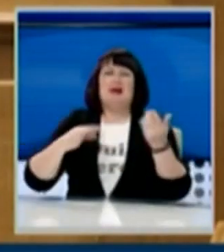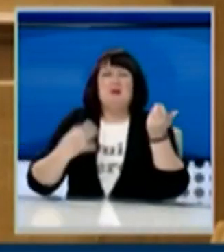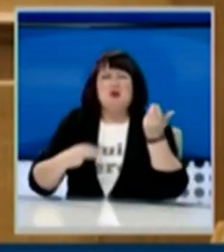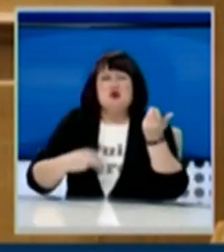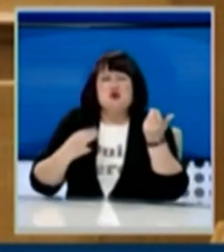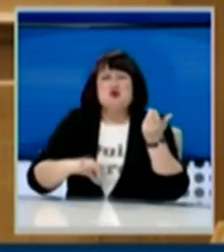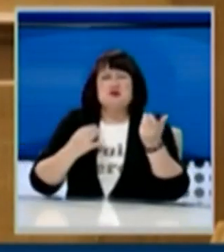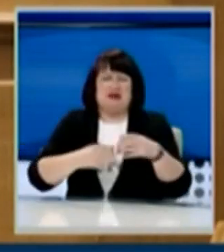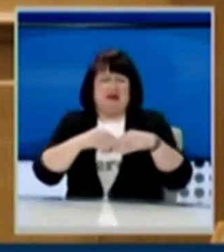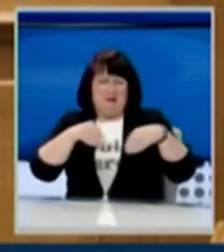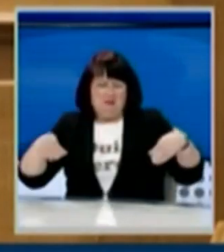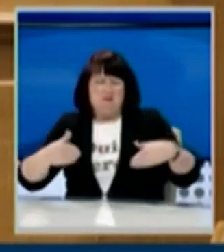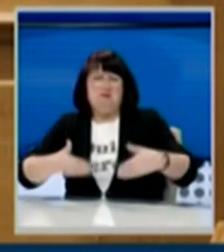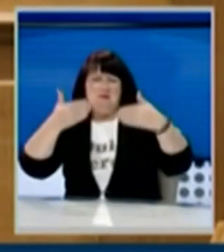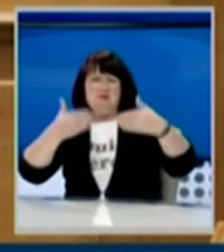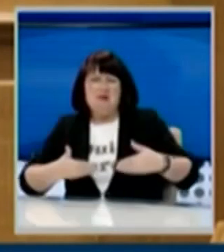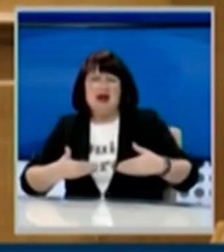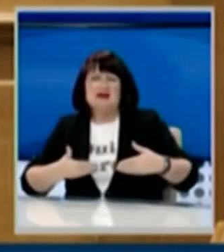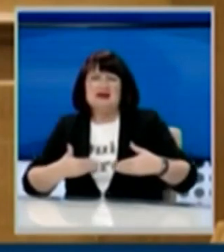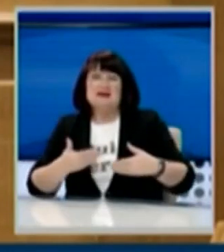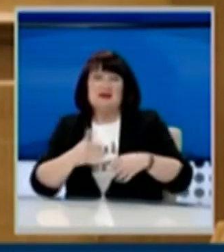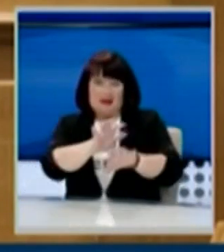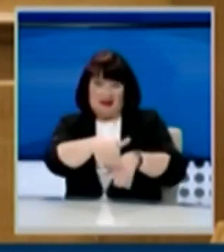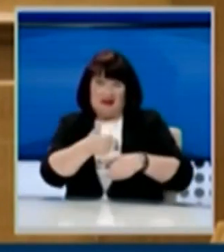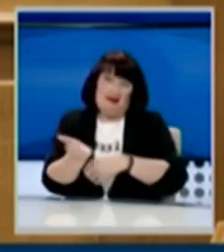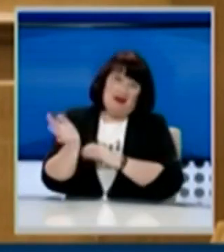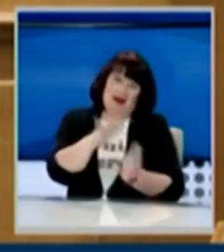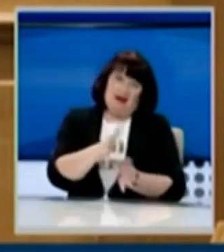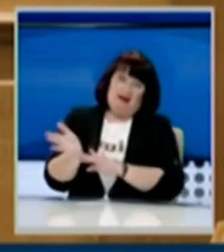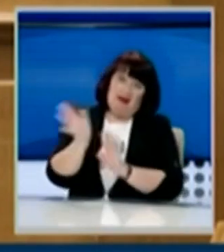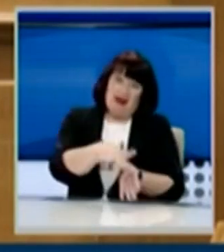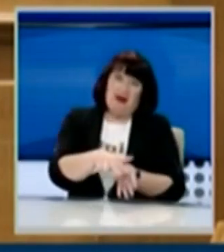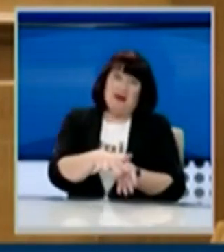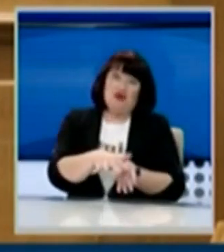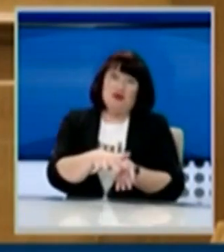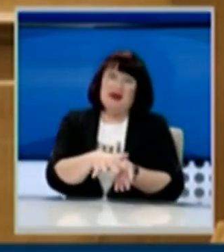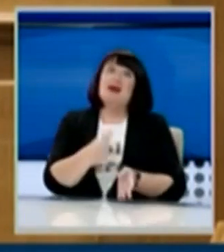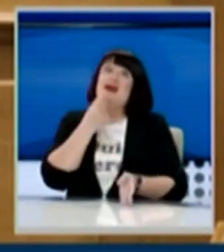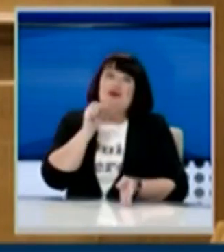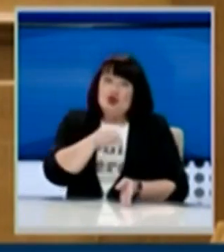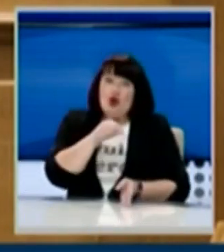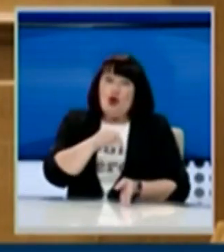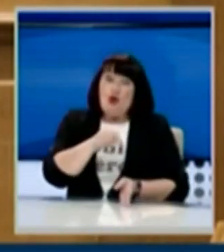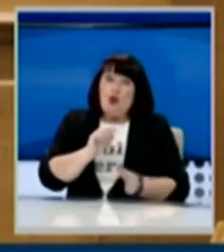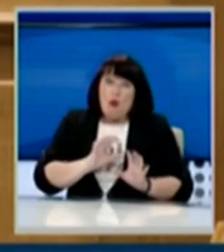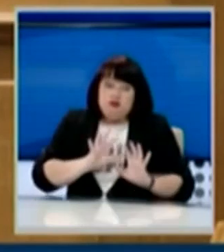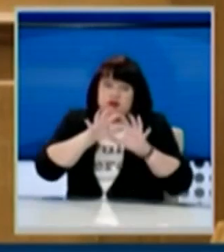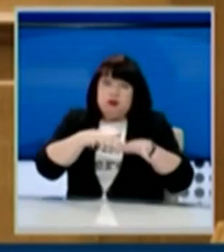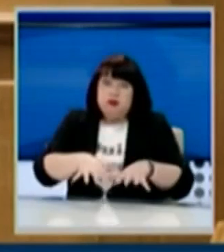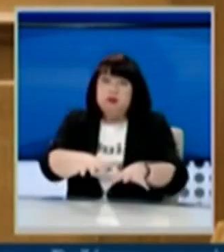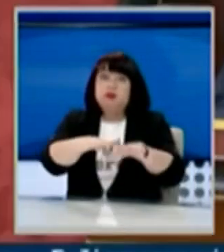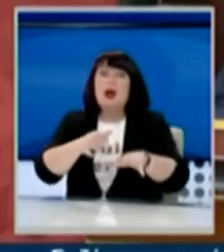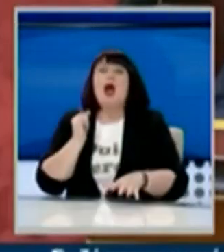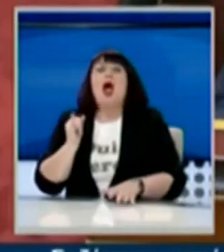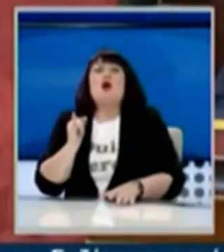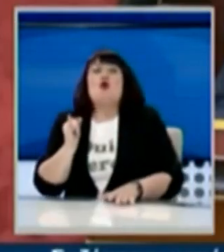μπουζουκτζίδικα, με μάντρες, με ό,τι μπορείτε να φανταστείτε. Θα πάμε να τα γκρεμίσουμε? Θα πάμε να τα γκρεμίσουμε, γιατί έτσι πλημμύρισε, Γιάννουλη. Δεν λειτουργεί